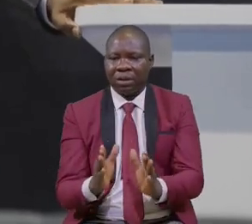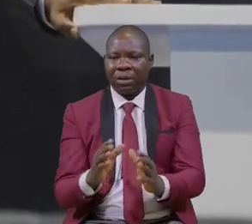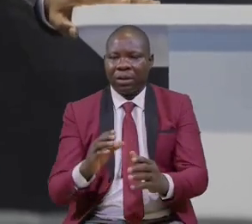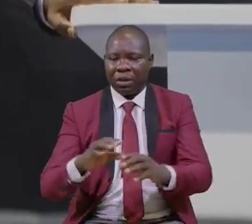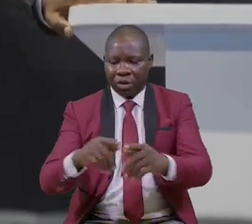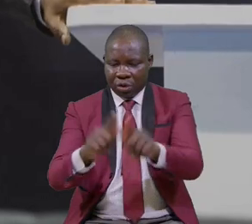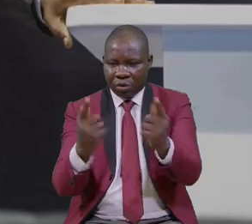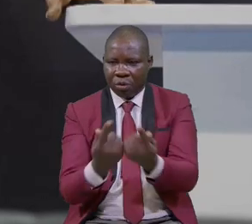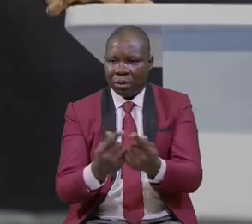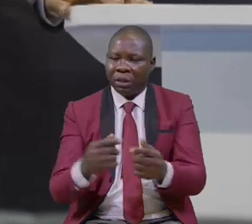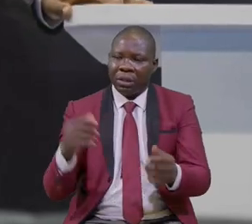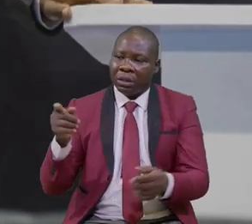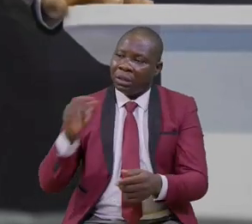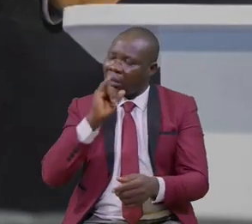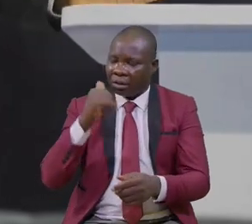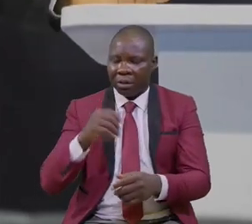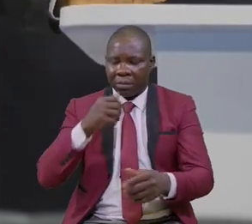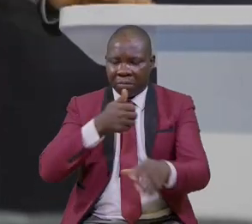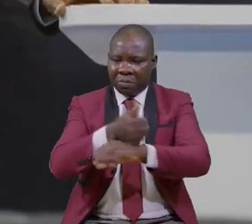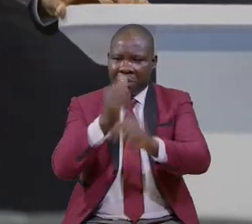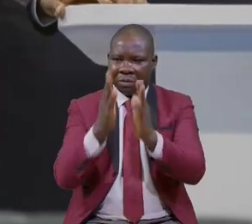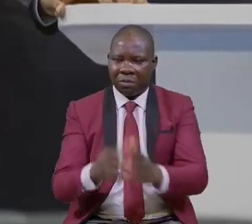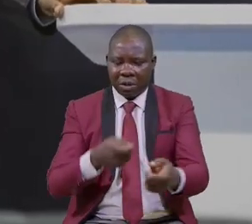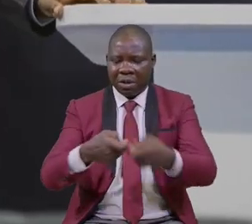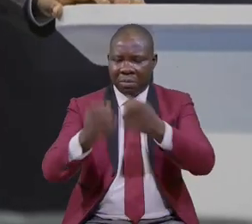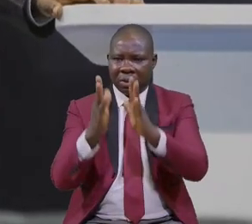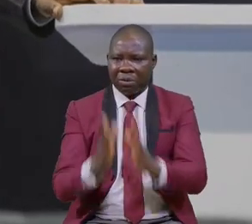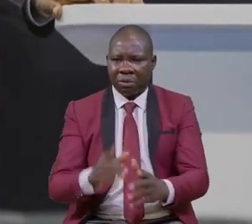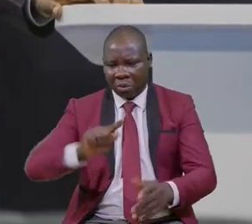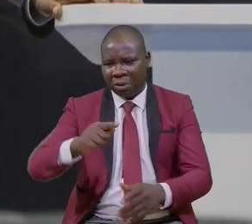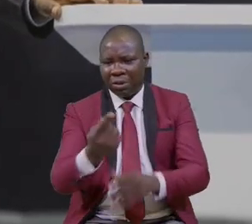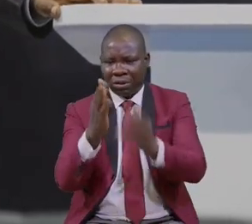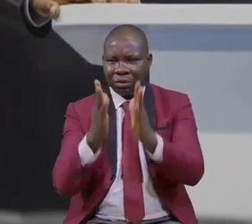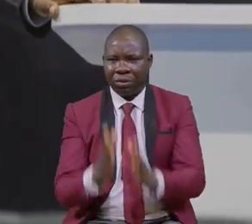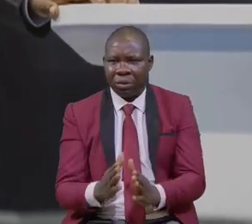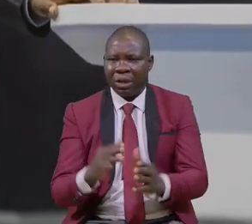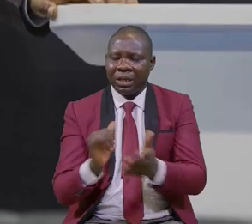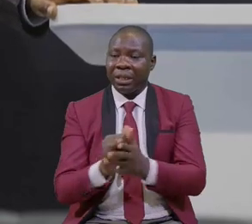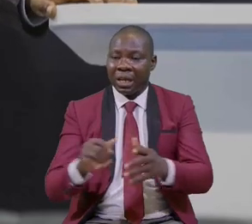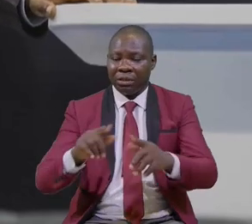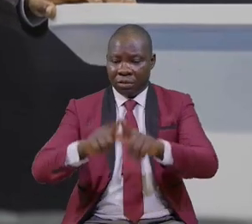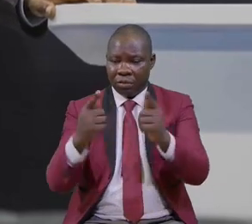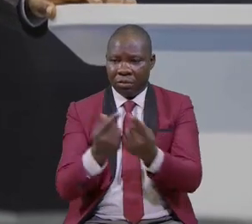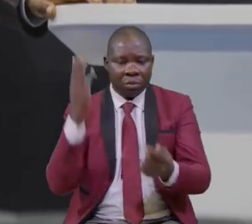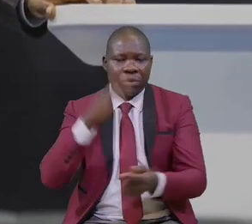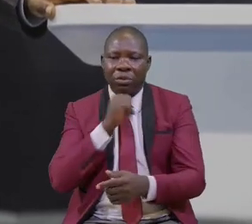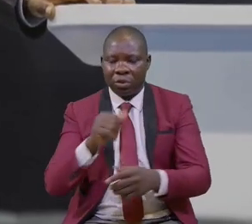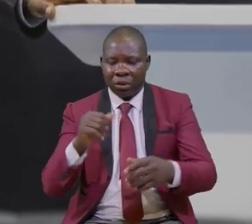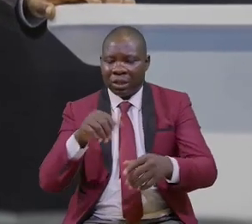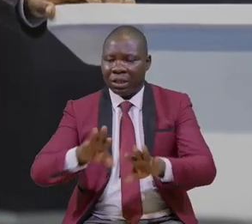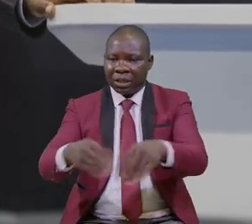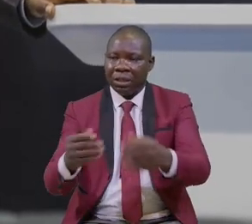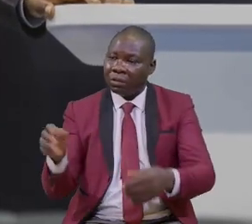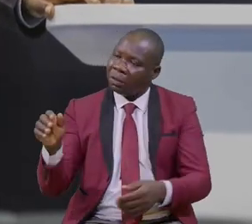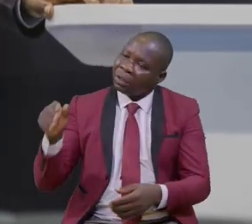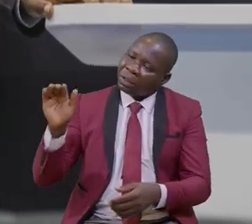blasphémateur il est un persécuteur il était un homme mauvais cette société ne donn même pas à jeel est